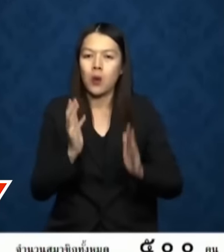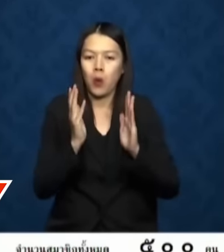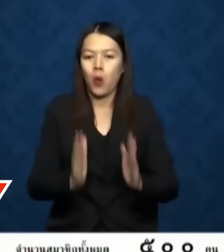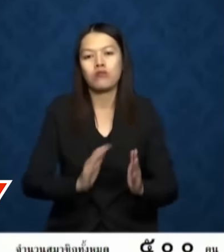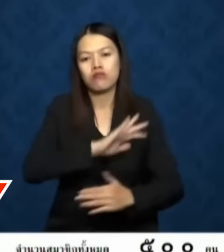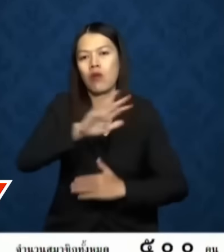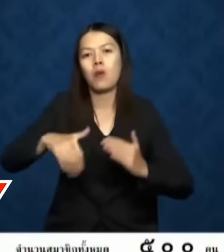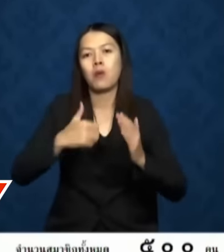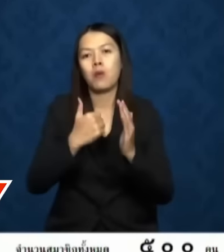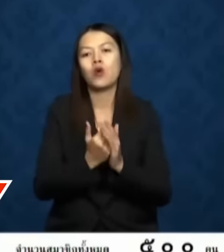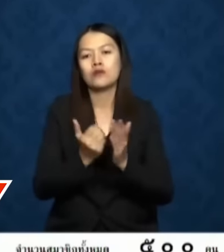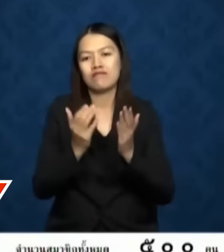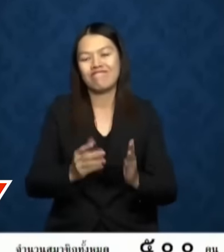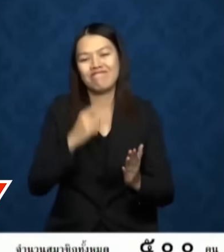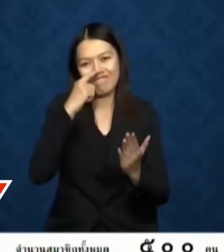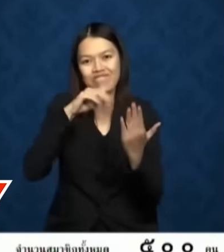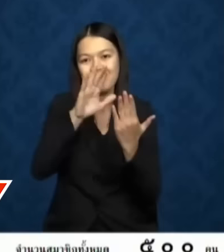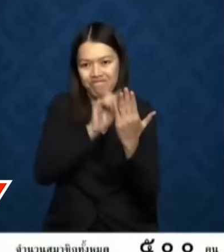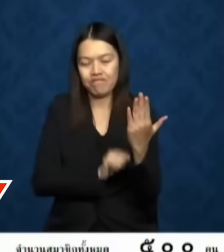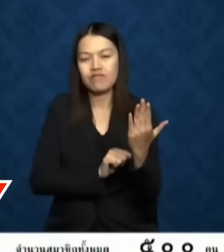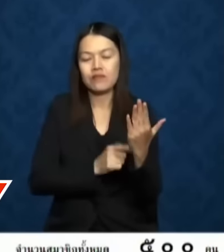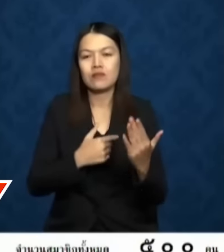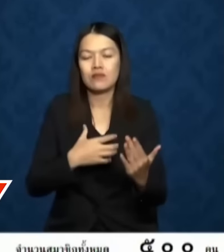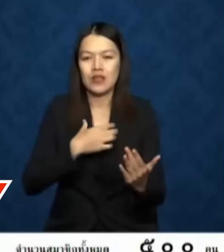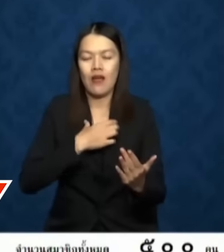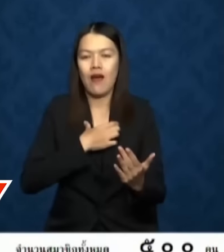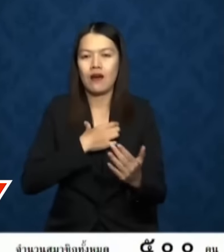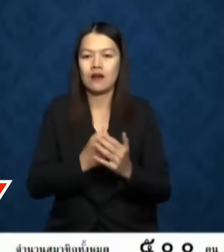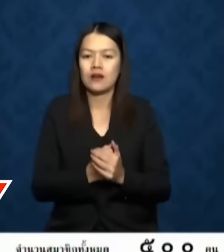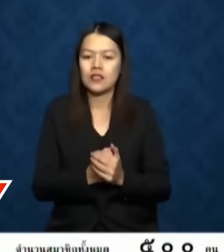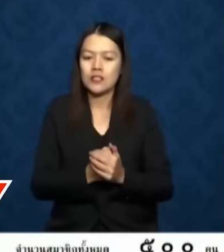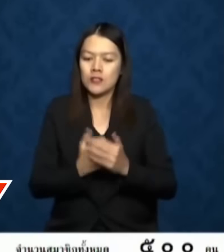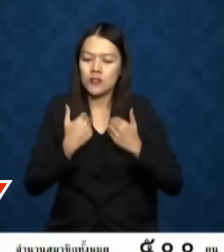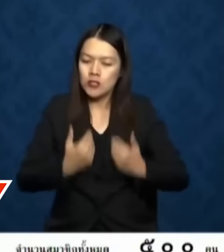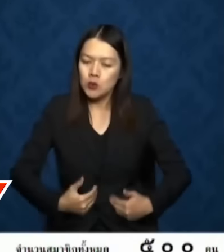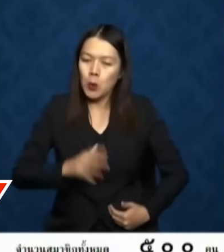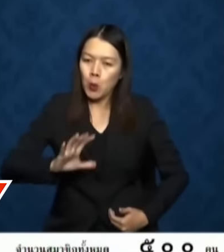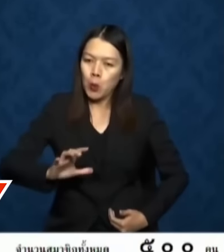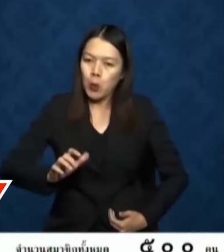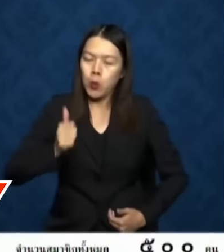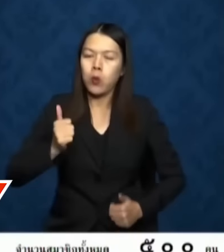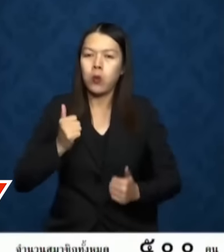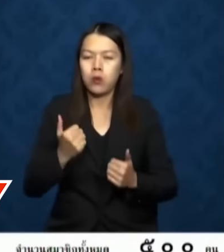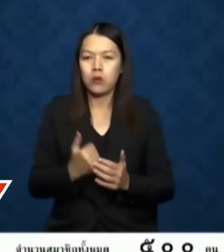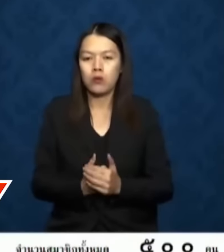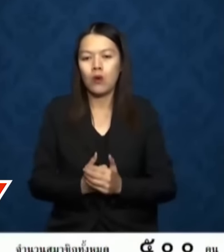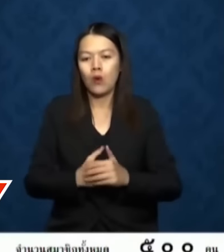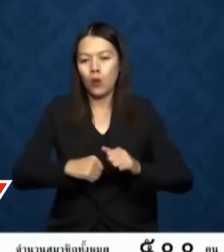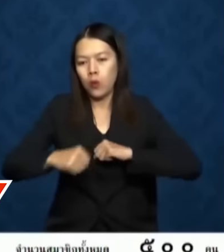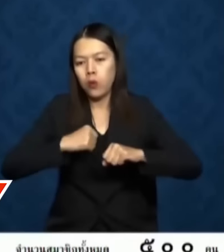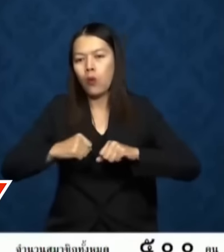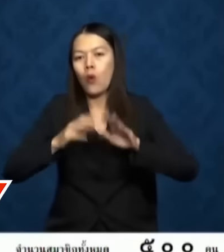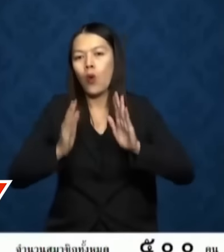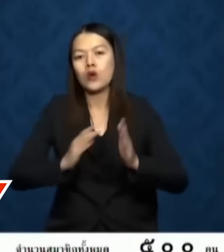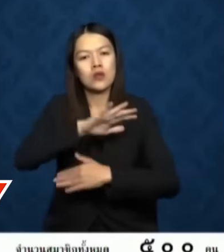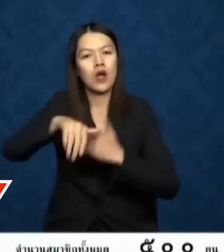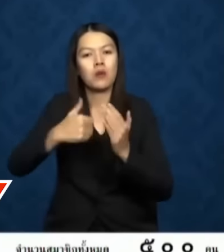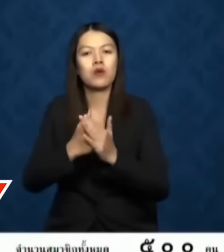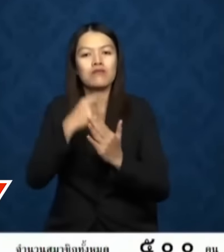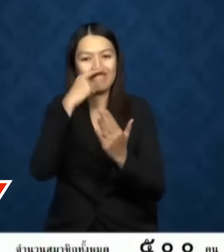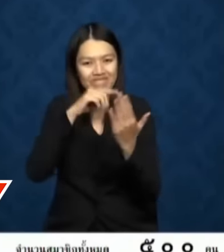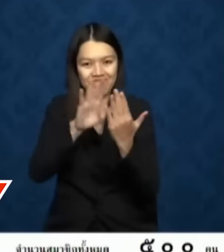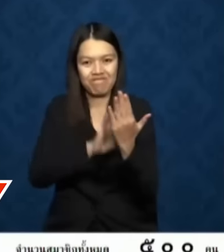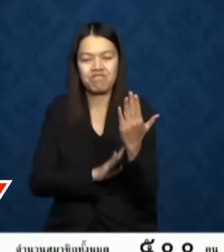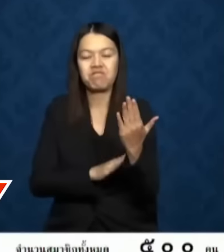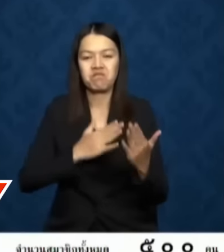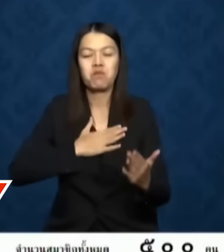ทุกคนในแผ่นดินนี้และเราก็จะสามารถที่จะสร้างคุณภาพชีวิตที่ดีให้กับเยาวชนและคนทุกคนในประเทศนี้